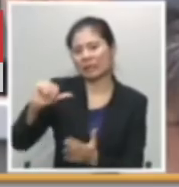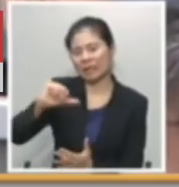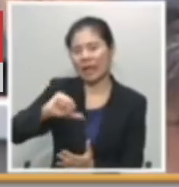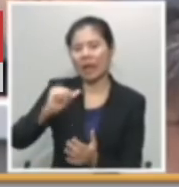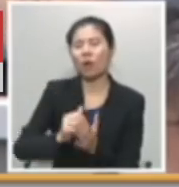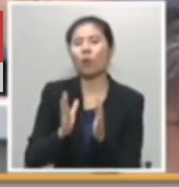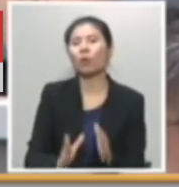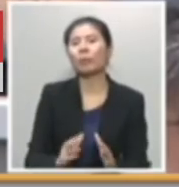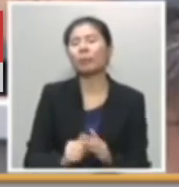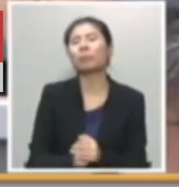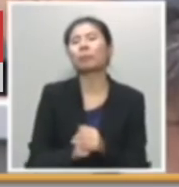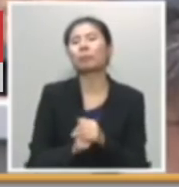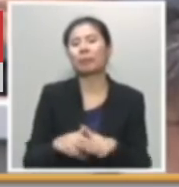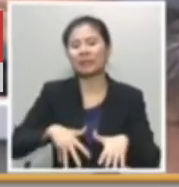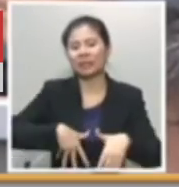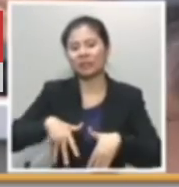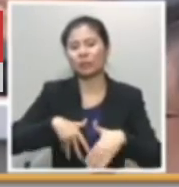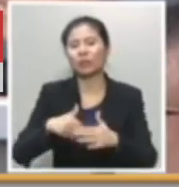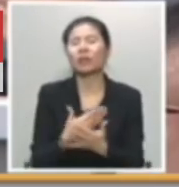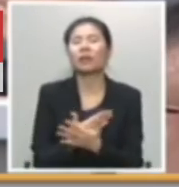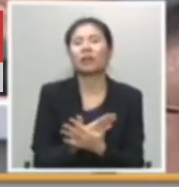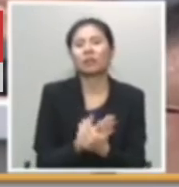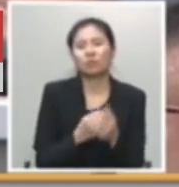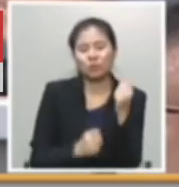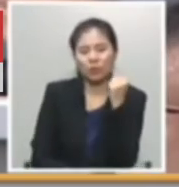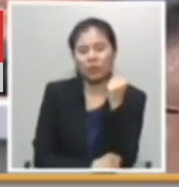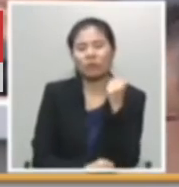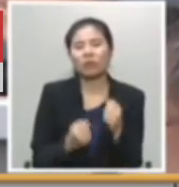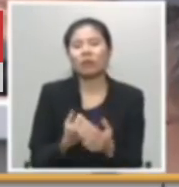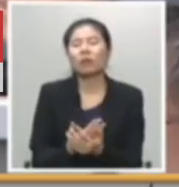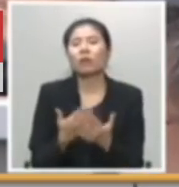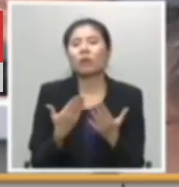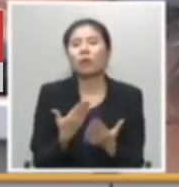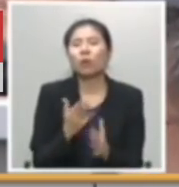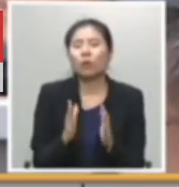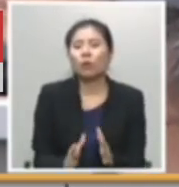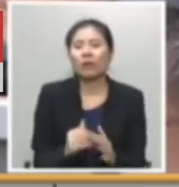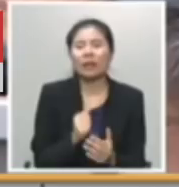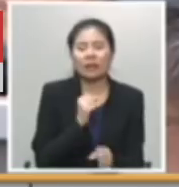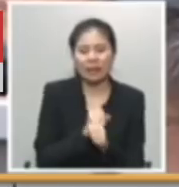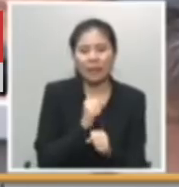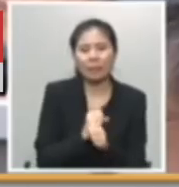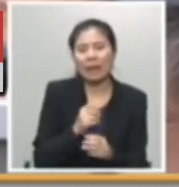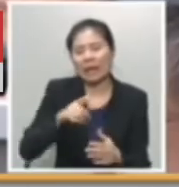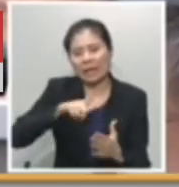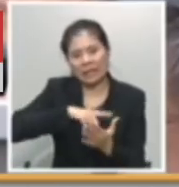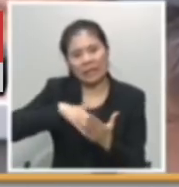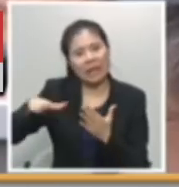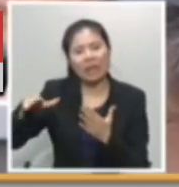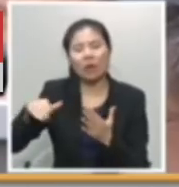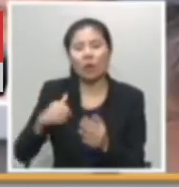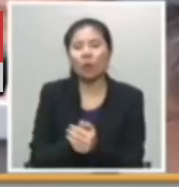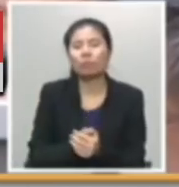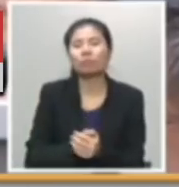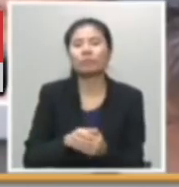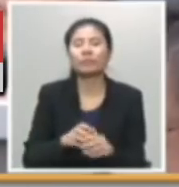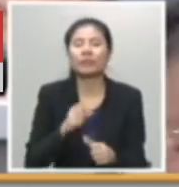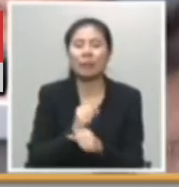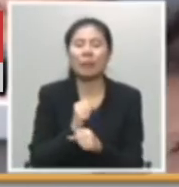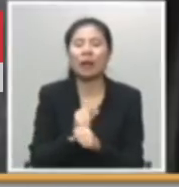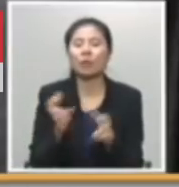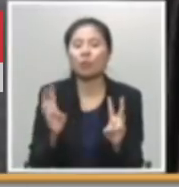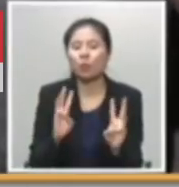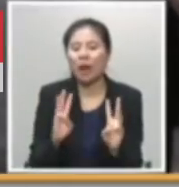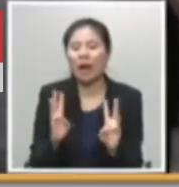นเนี่ยจนทั้งแผ่นดินท่านดูดิครับคนตกงานน่าสงสารมากเลยร้องห่มร้องไห้เลยตกงานเขาฝากผมมาถาม